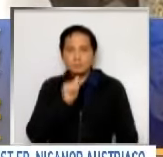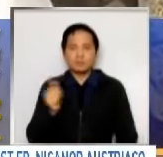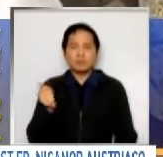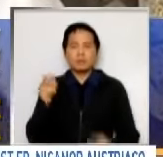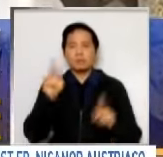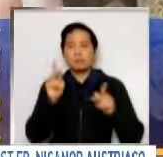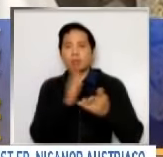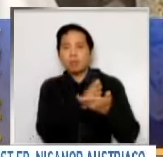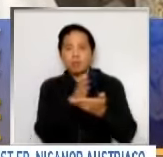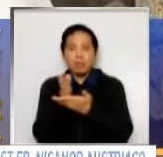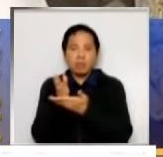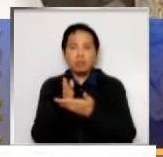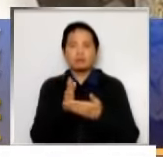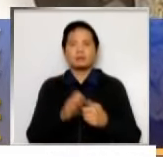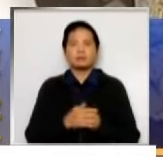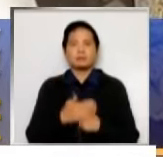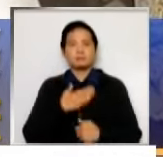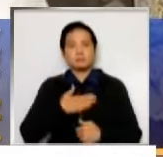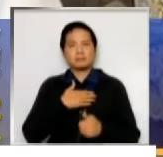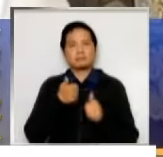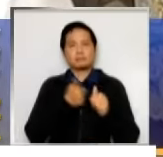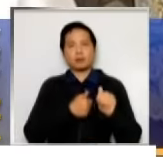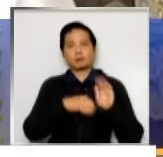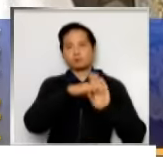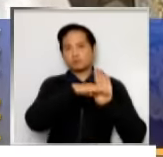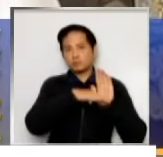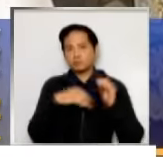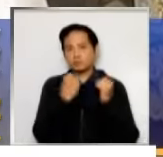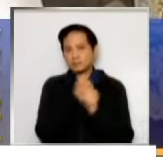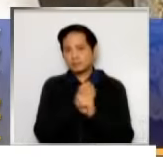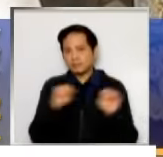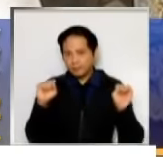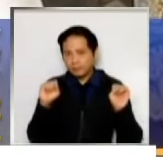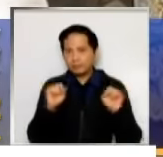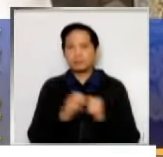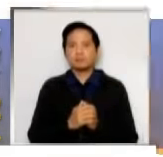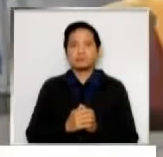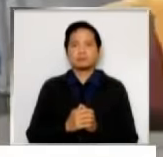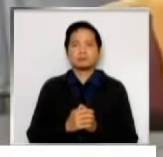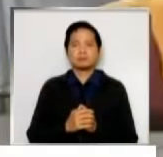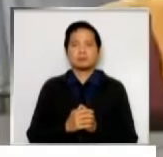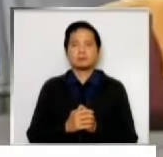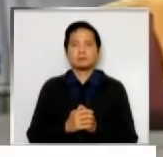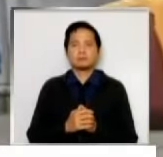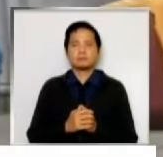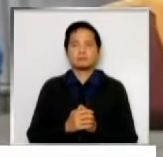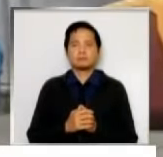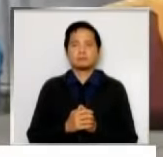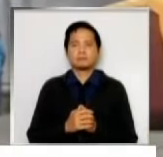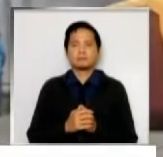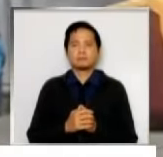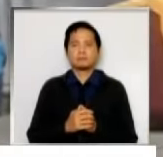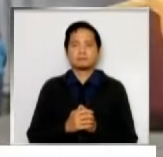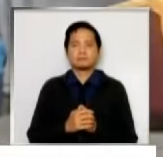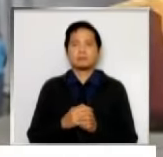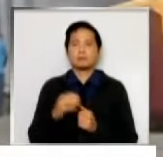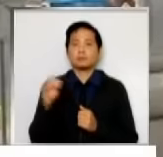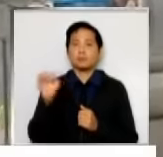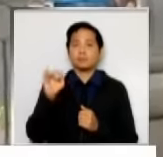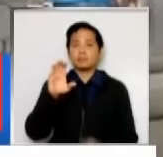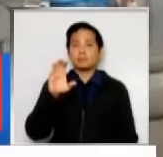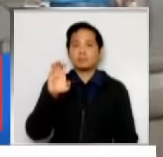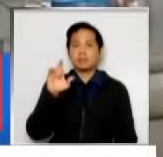kay nisunod lamang ta sa safety protocols nga gihatag sa ato ang pangagamhanan. Sarado rin ang Celestial Garden sa